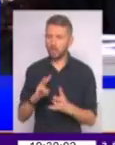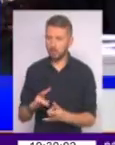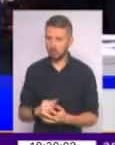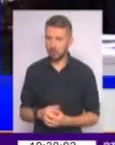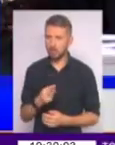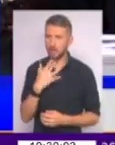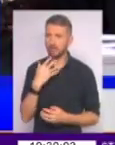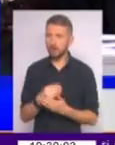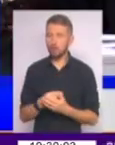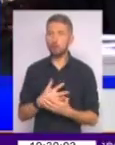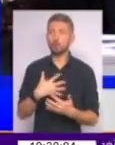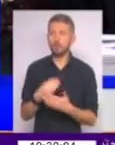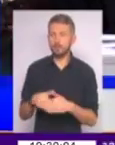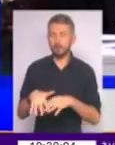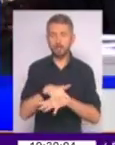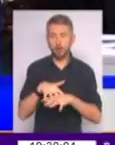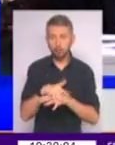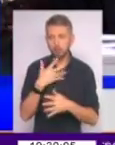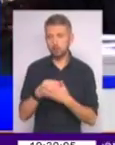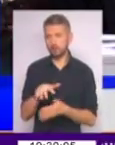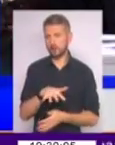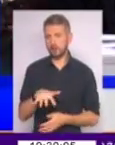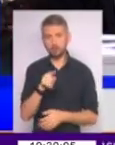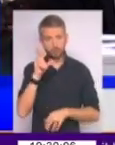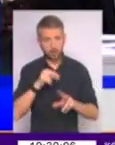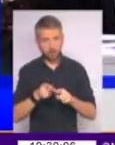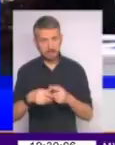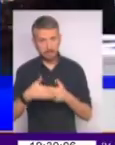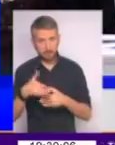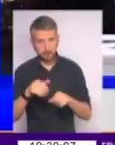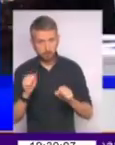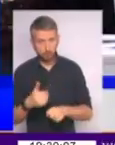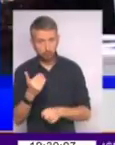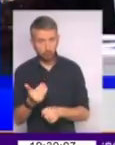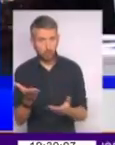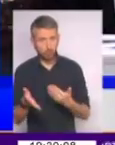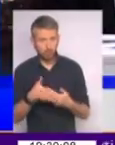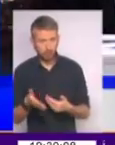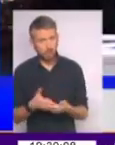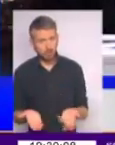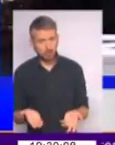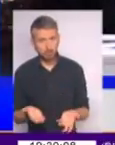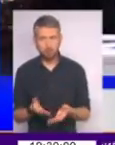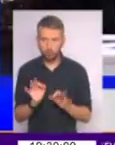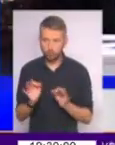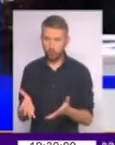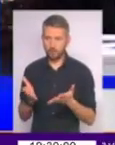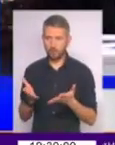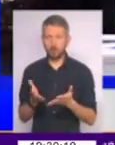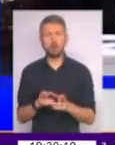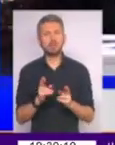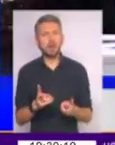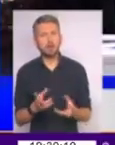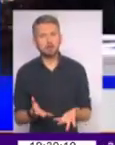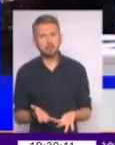для своего собственного народа и собственной страны. Вы считаете, что эти санкции могли бы его каким-то чином покарать? Безусловно. В який способ